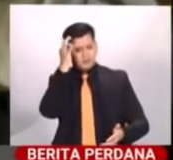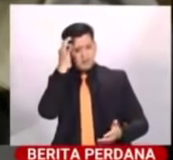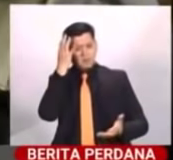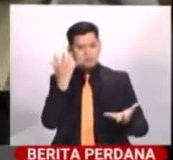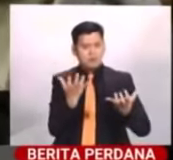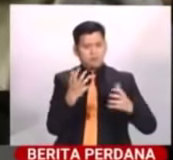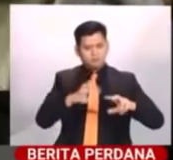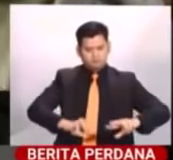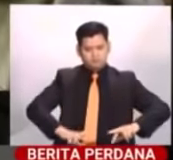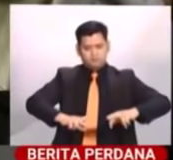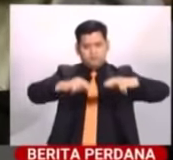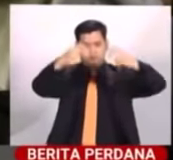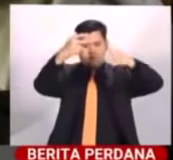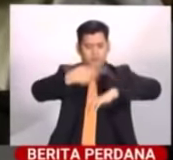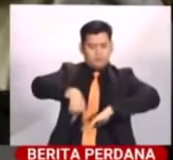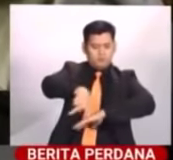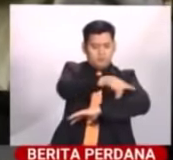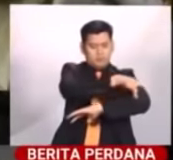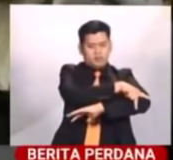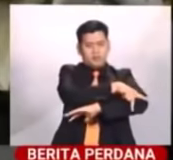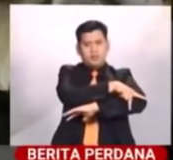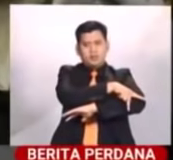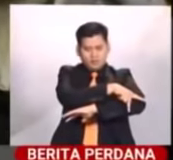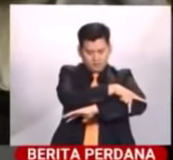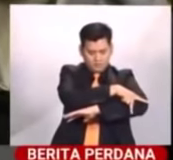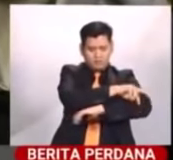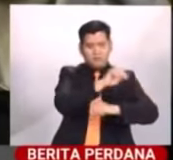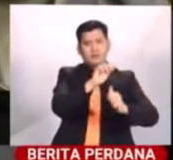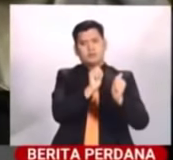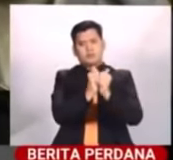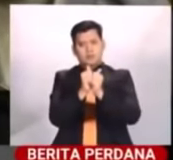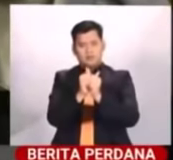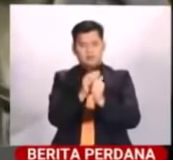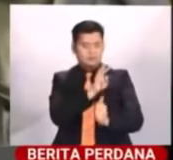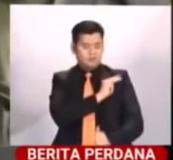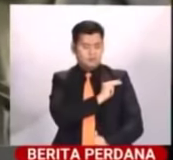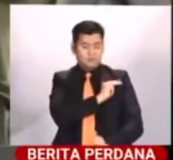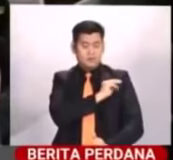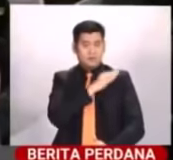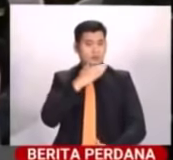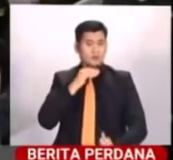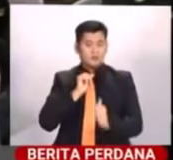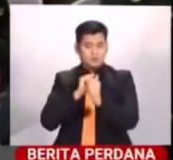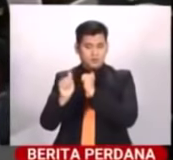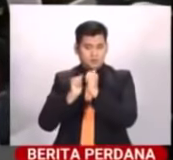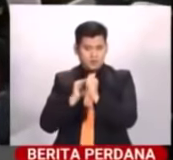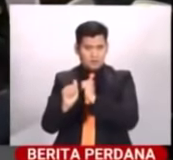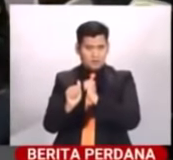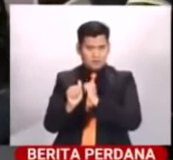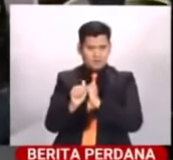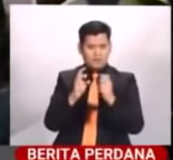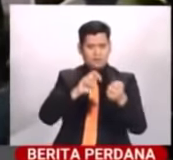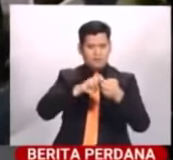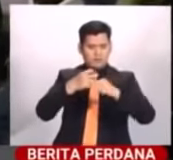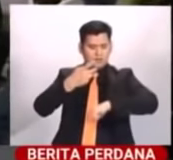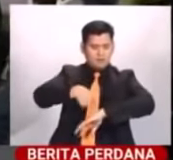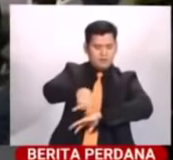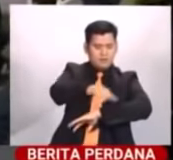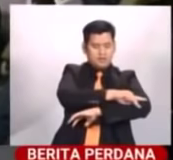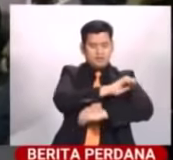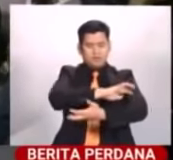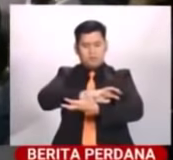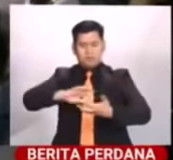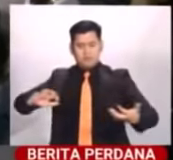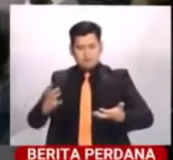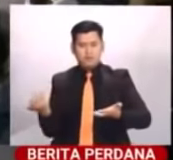padang oleh Perbadanan Stadium Malaysia PSM dan Kementerian Belia dan Sukan adalah bagi mengelak isu permukaan padang rosak berulang pada